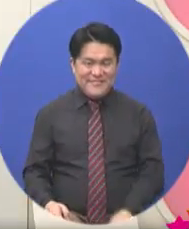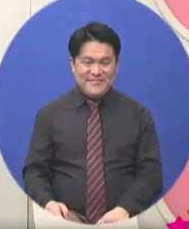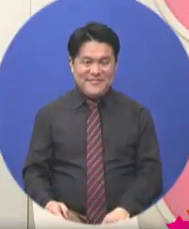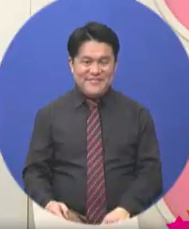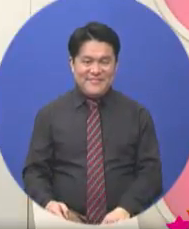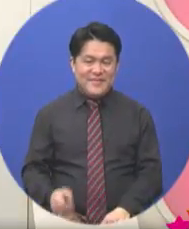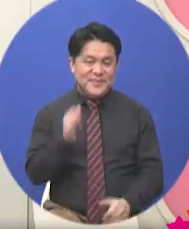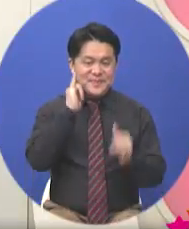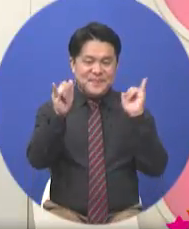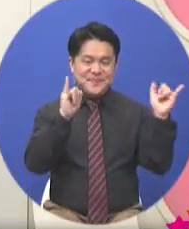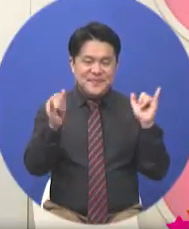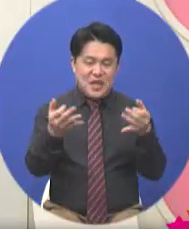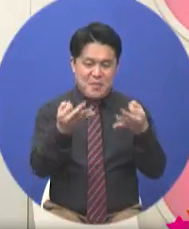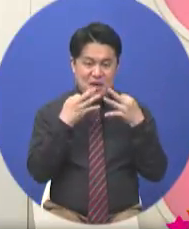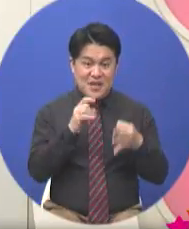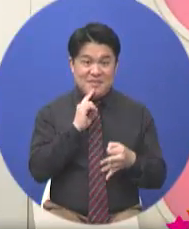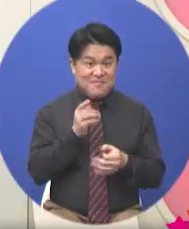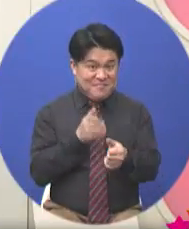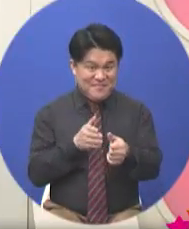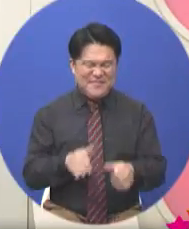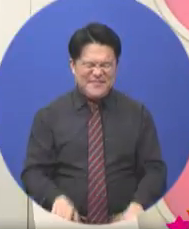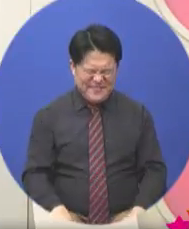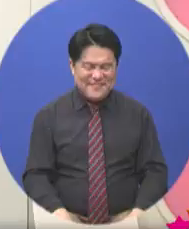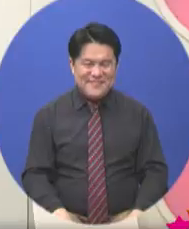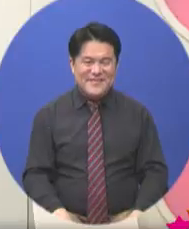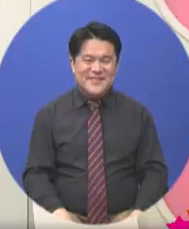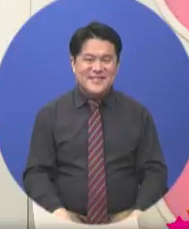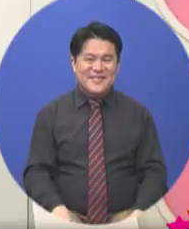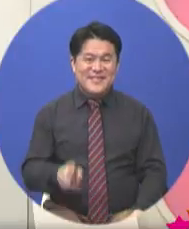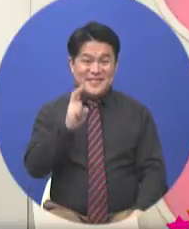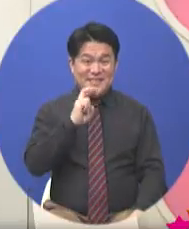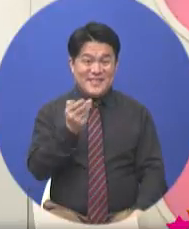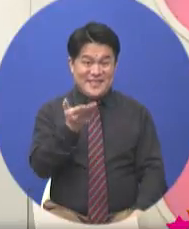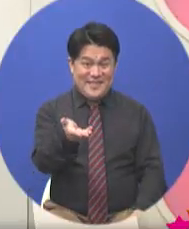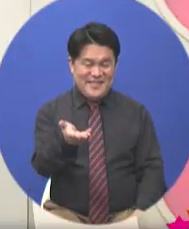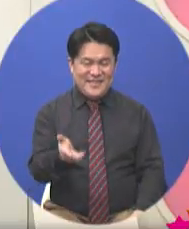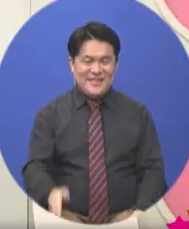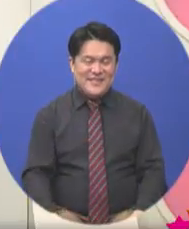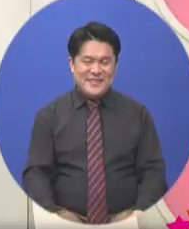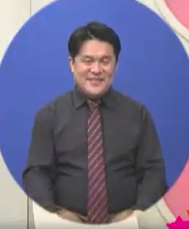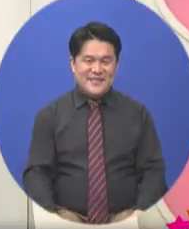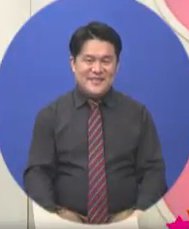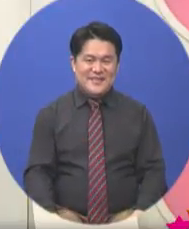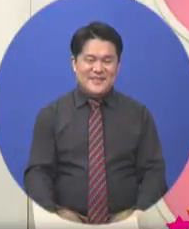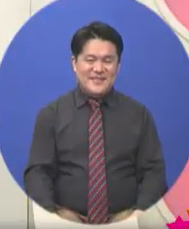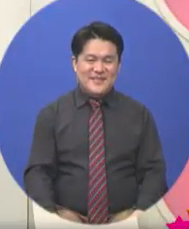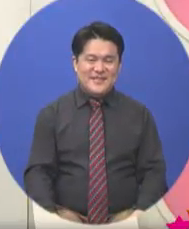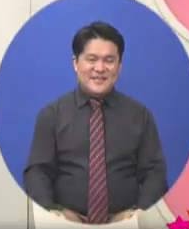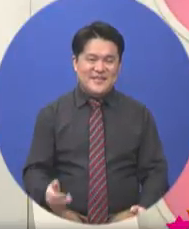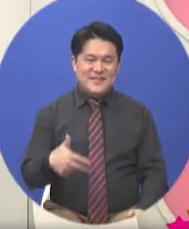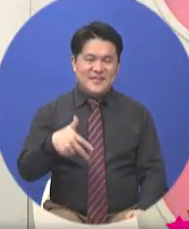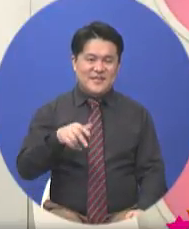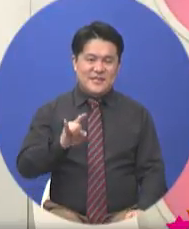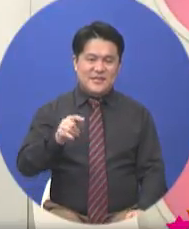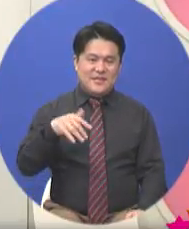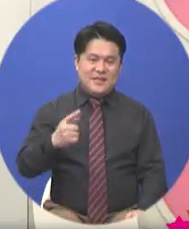예. 식구들한테 전화 한 통 하세요. 예, 예. 예. 자, 음악 그래요. 드리겠습니다. 예, 예.